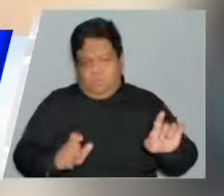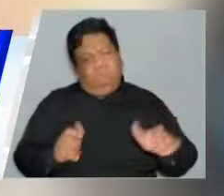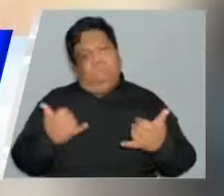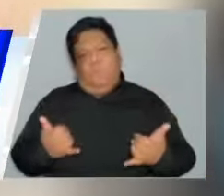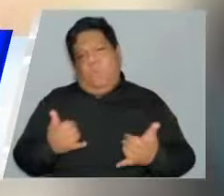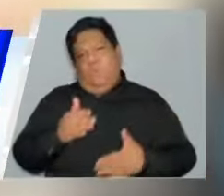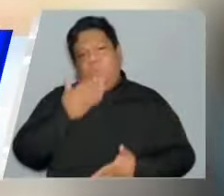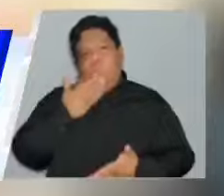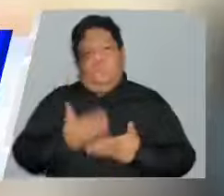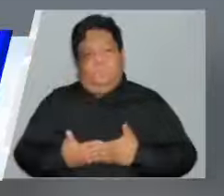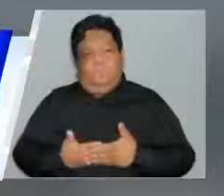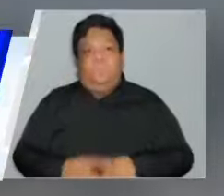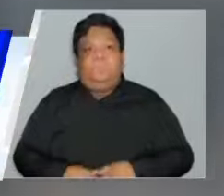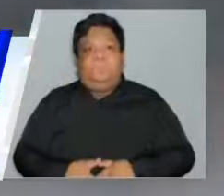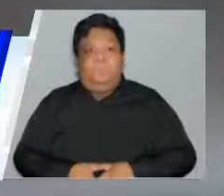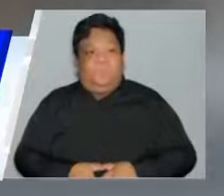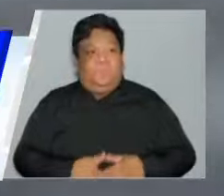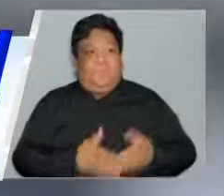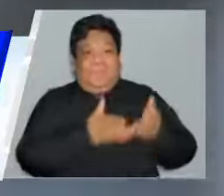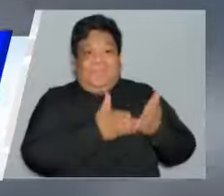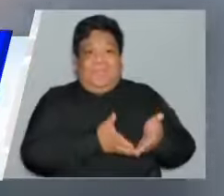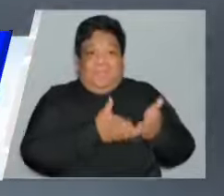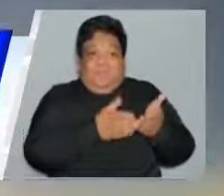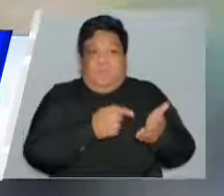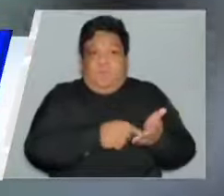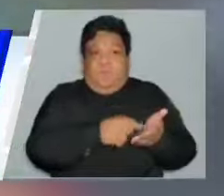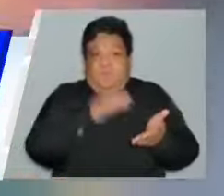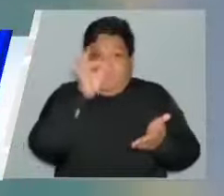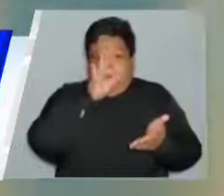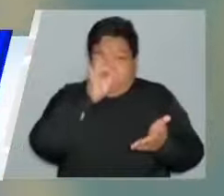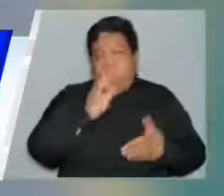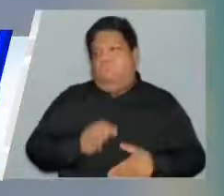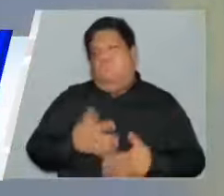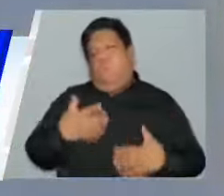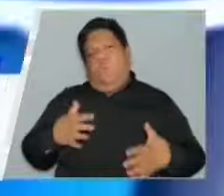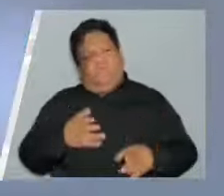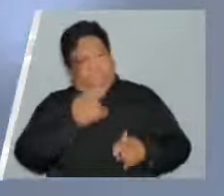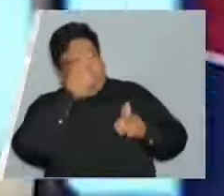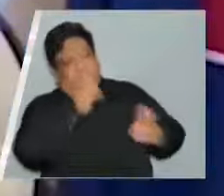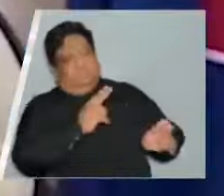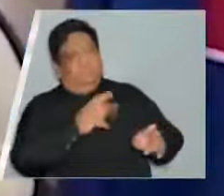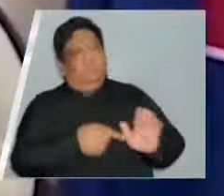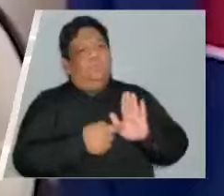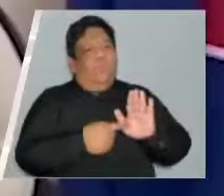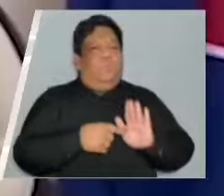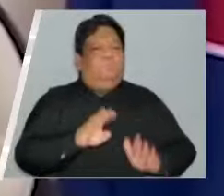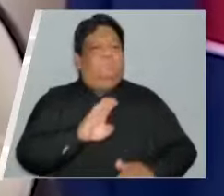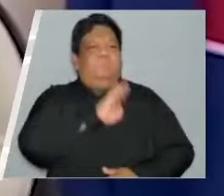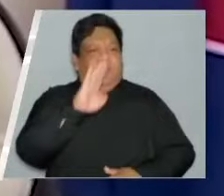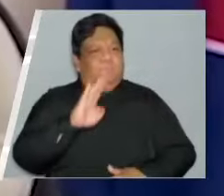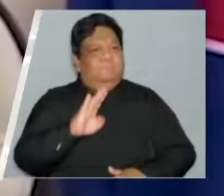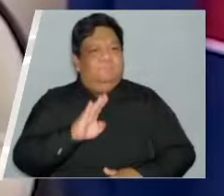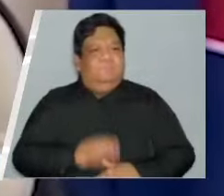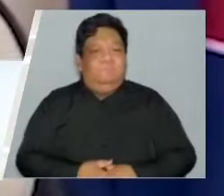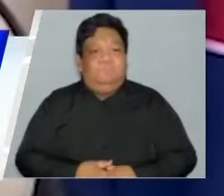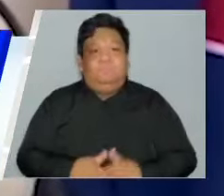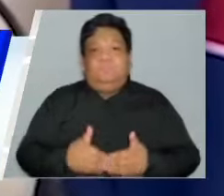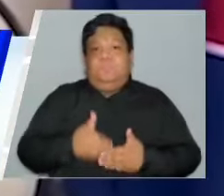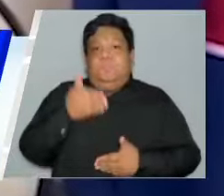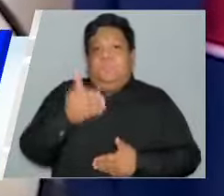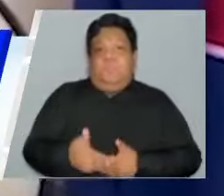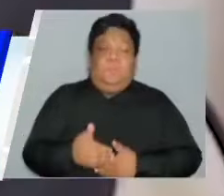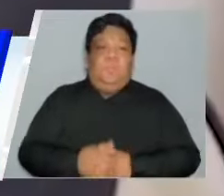naman ang mga sumagip na Pinoy crew sa ipinakita nilang katapangan at kabayanihan. Kinilala ring bayani ng